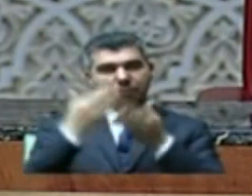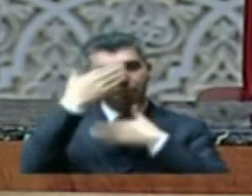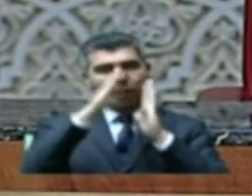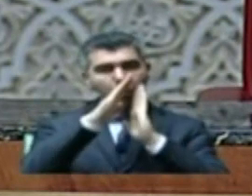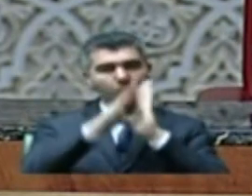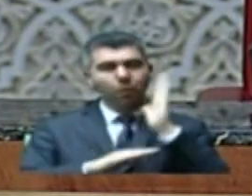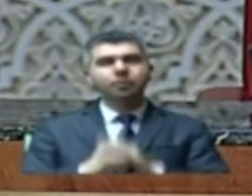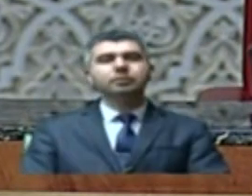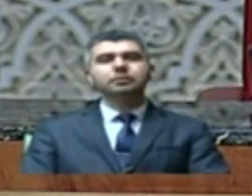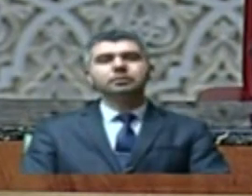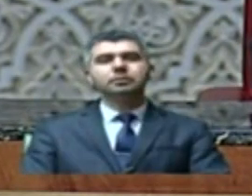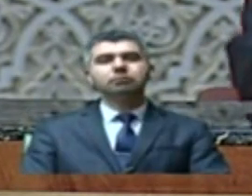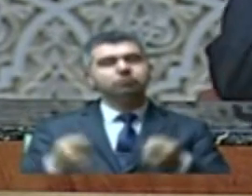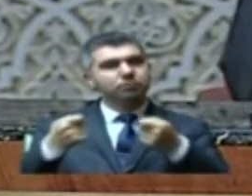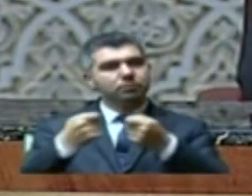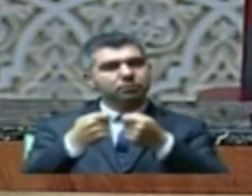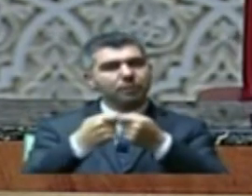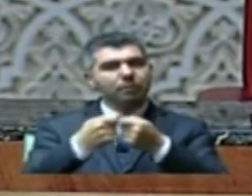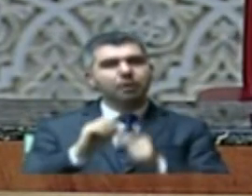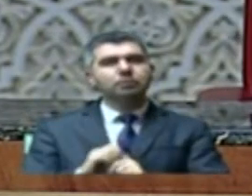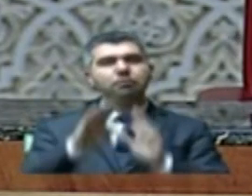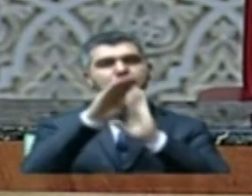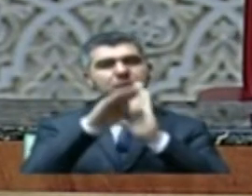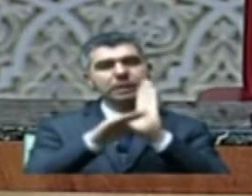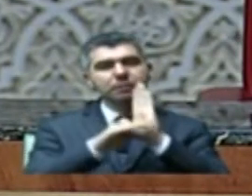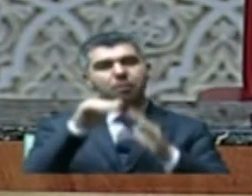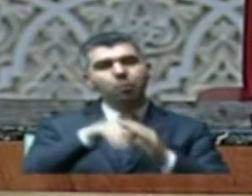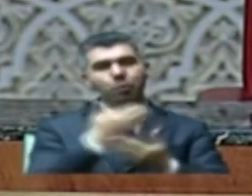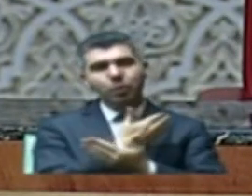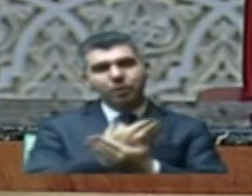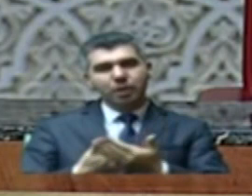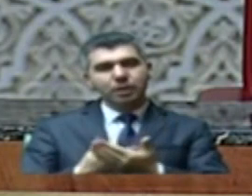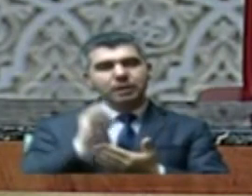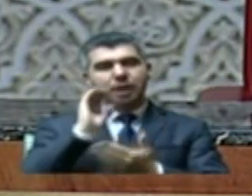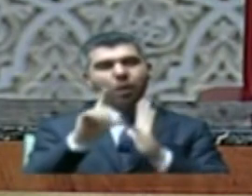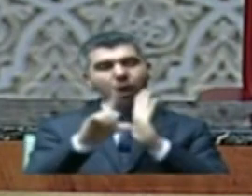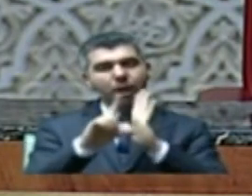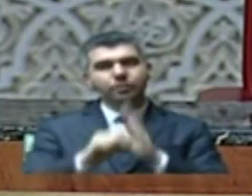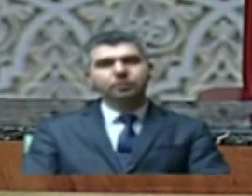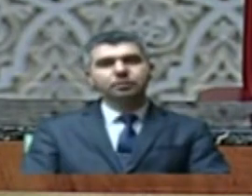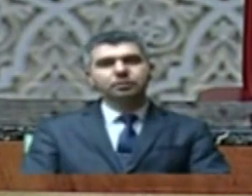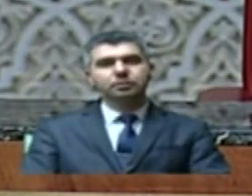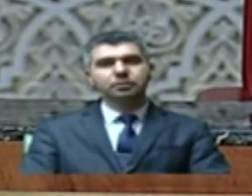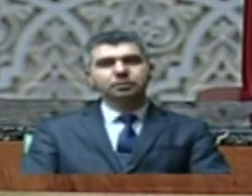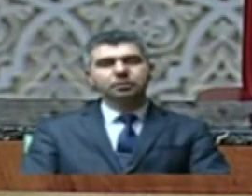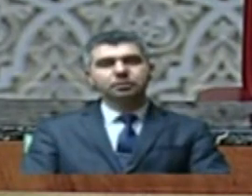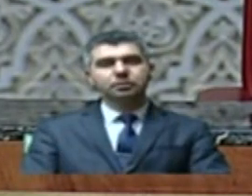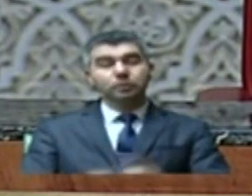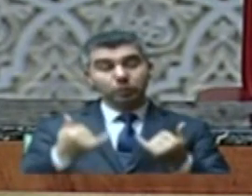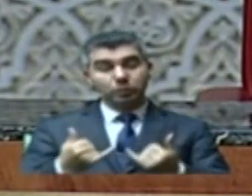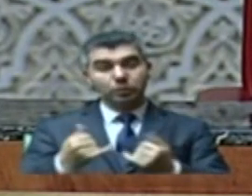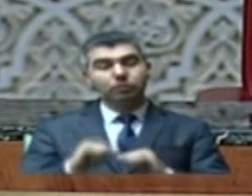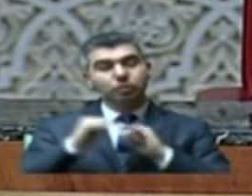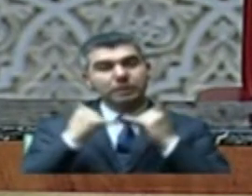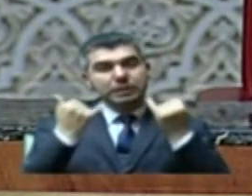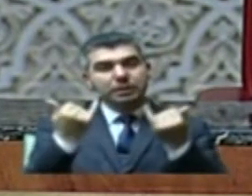الدستور ووفقا لمقتضيات نظام الداخلي لمجلس المستشارين، أعلن أو يخصص المجلس